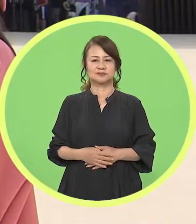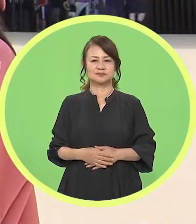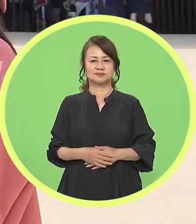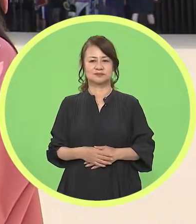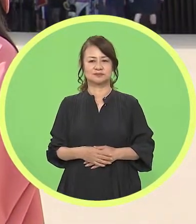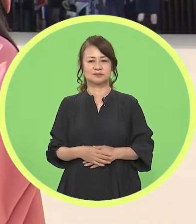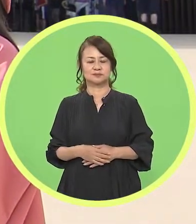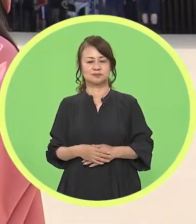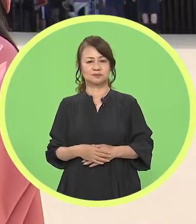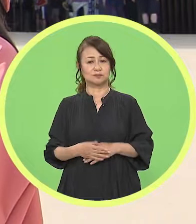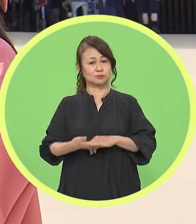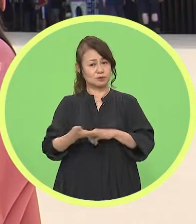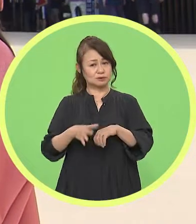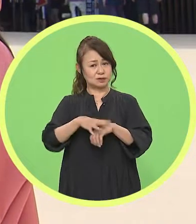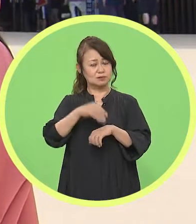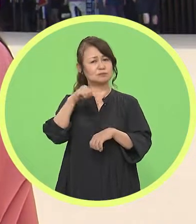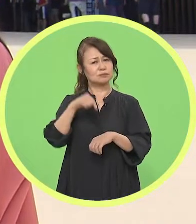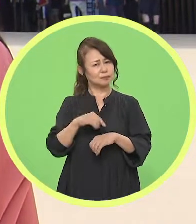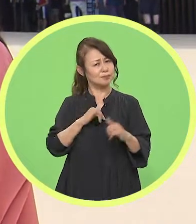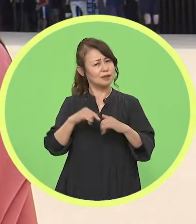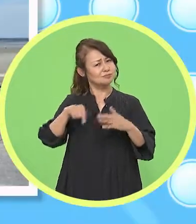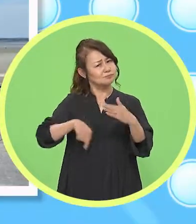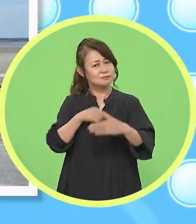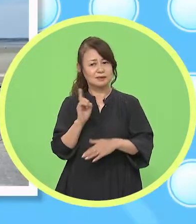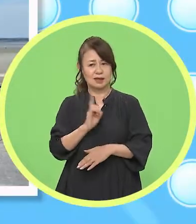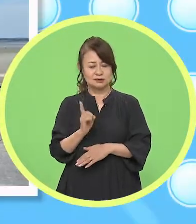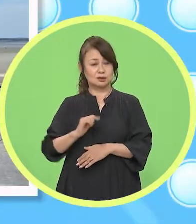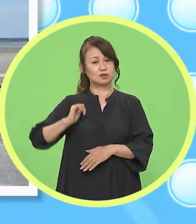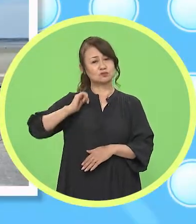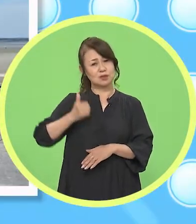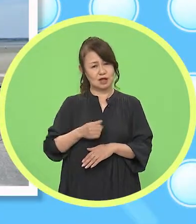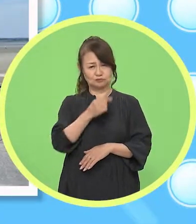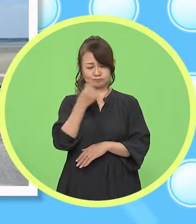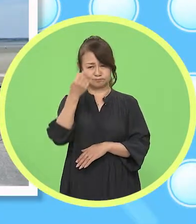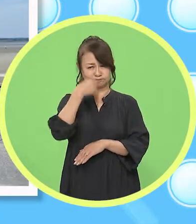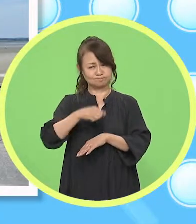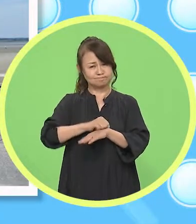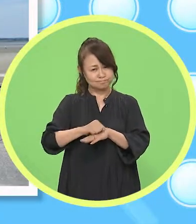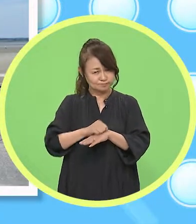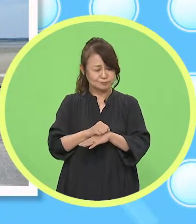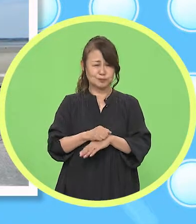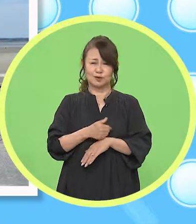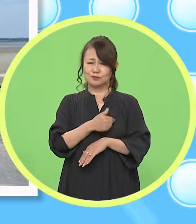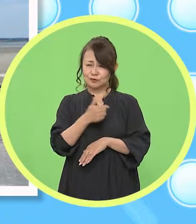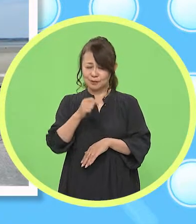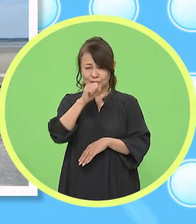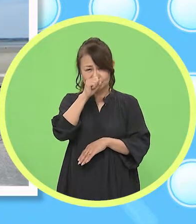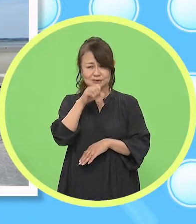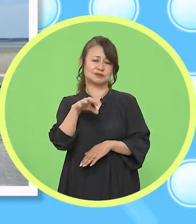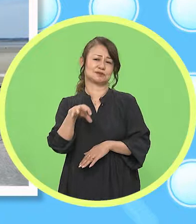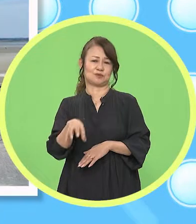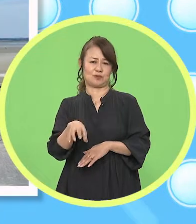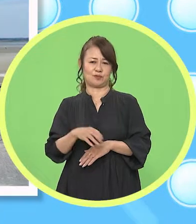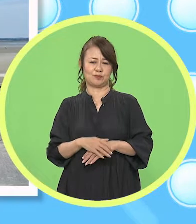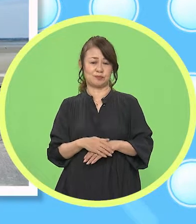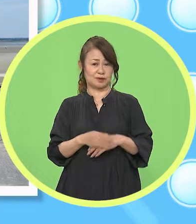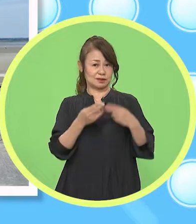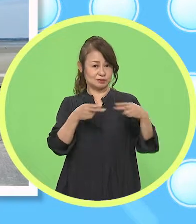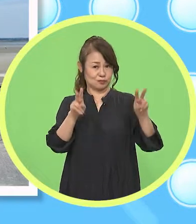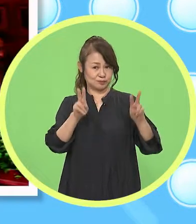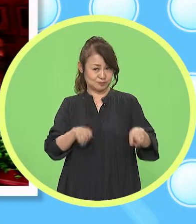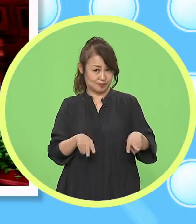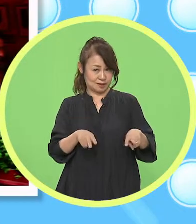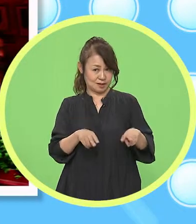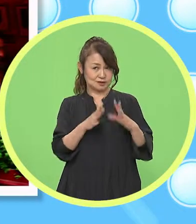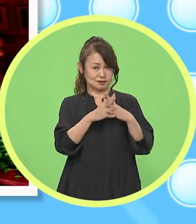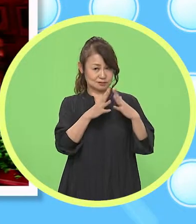ですね、モンサンミシェルってどんな街なんですか？ はい、フランスの修道院があるとても美しい街ですよ。厳島神社と同